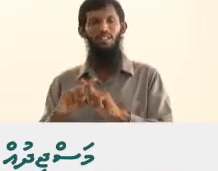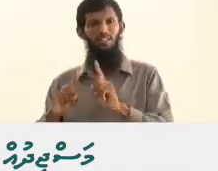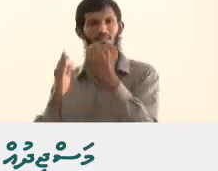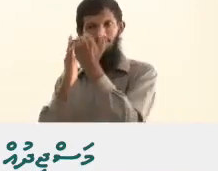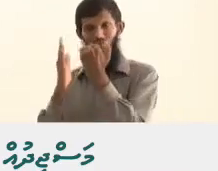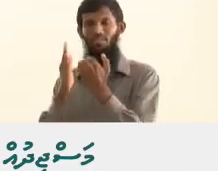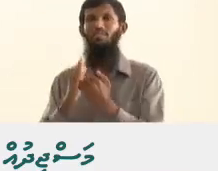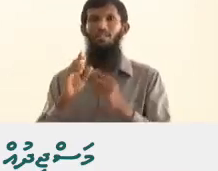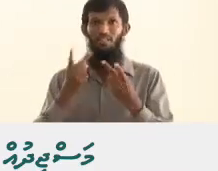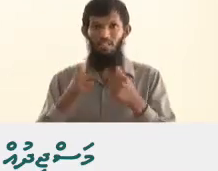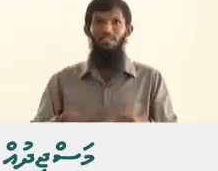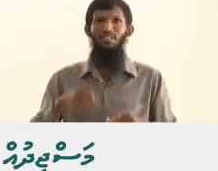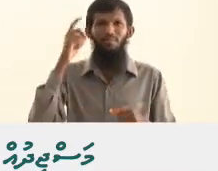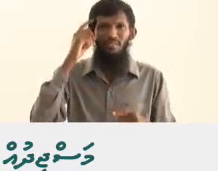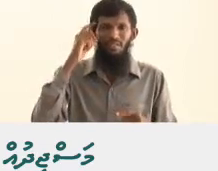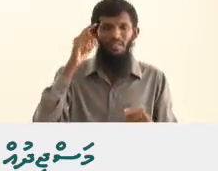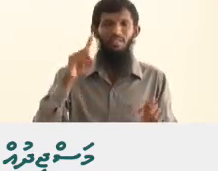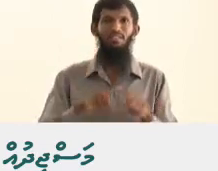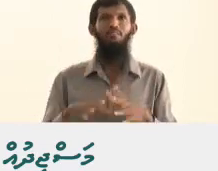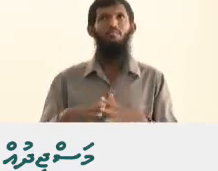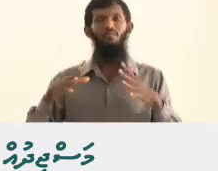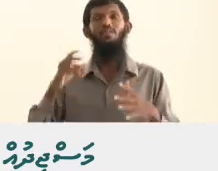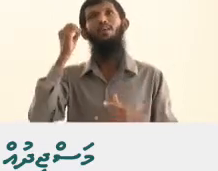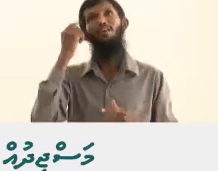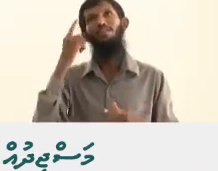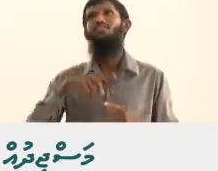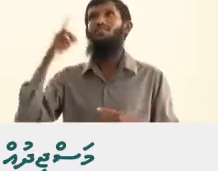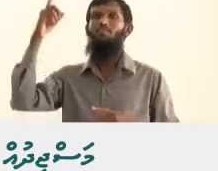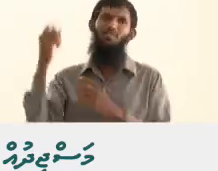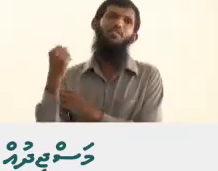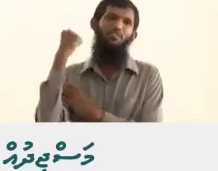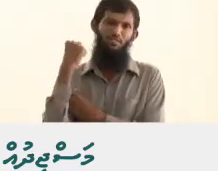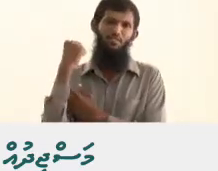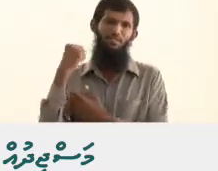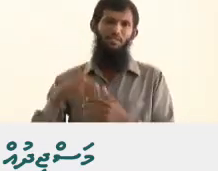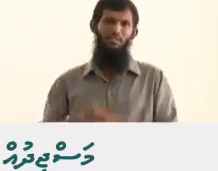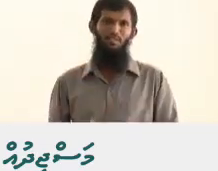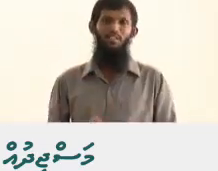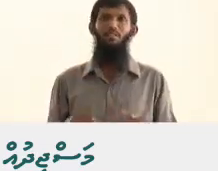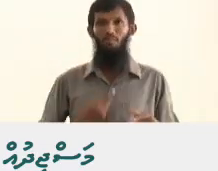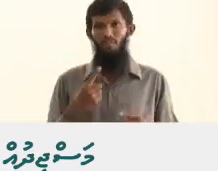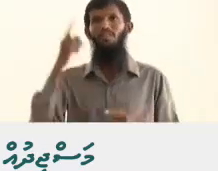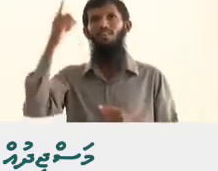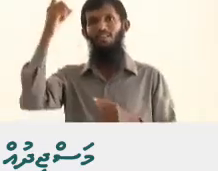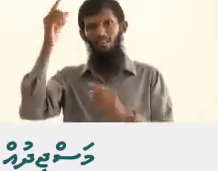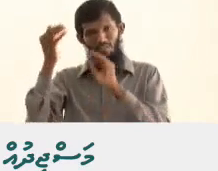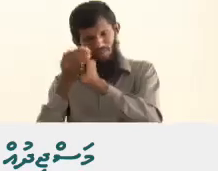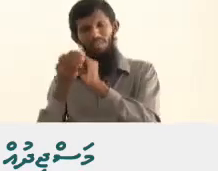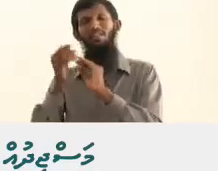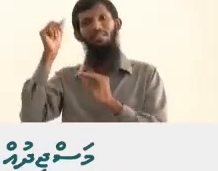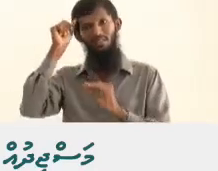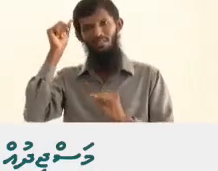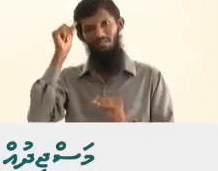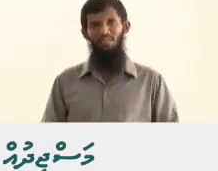takuga visna fikurkura bayaka allah taala kashkuladum vantakama ekka vantakamuge hekitabwe